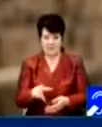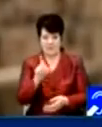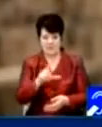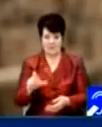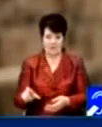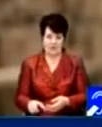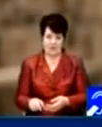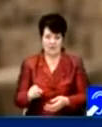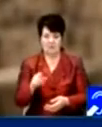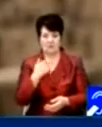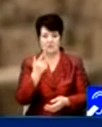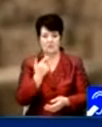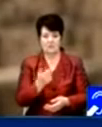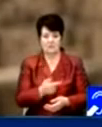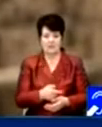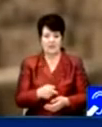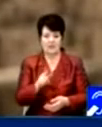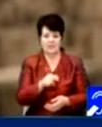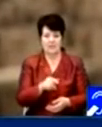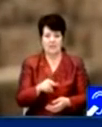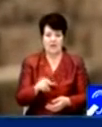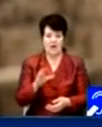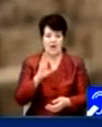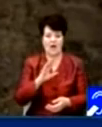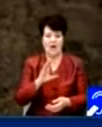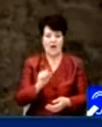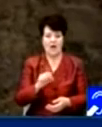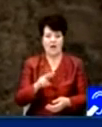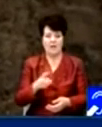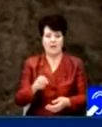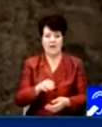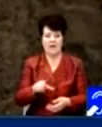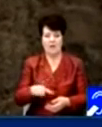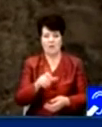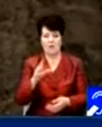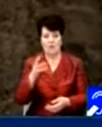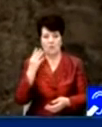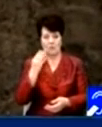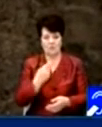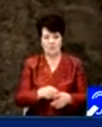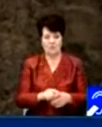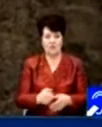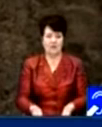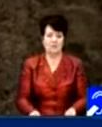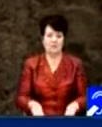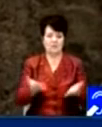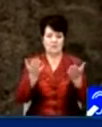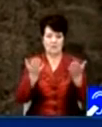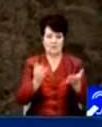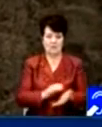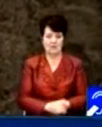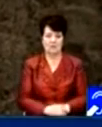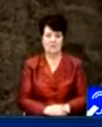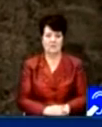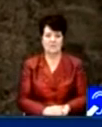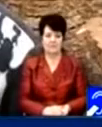Soci, comuna Miroslovești, în albia râului Moldova. Ploile din luna iulie și seceta din august au scos barca la suprafață. Au sezizat că